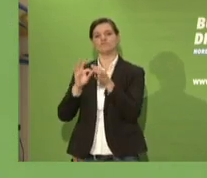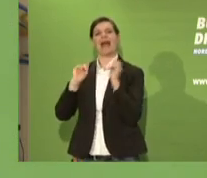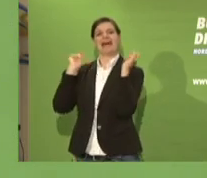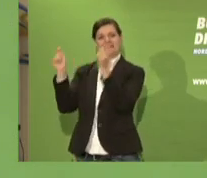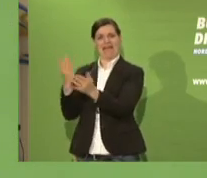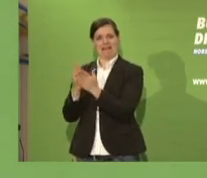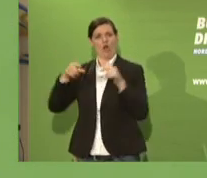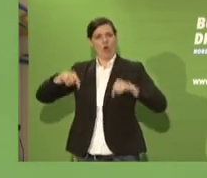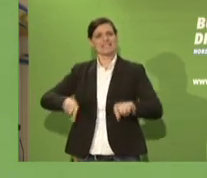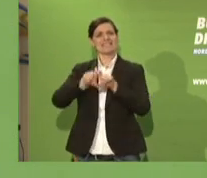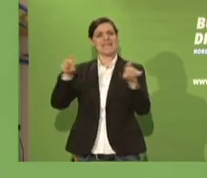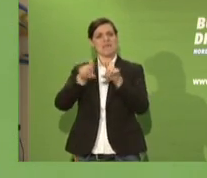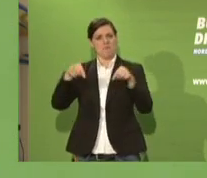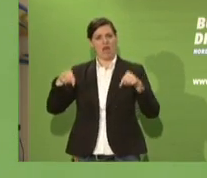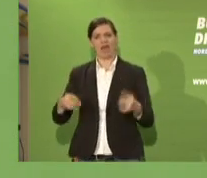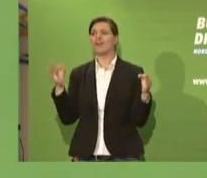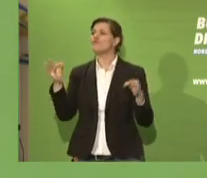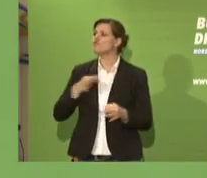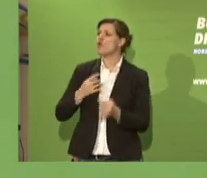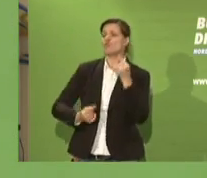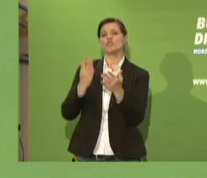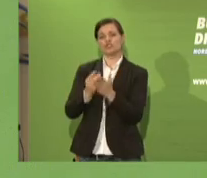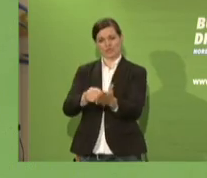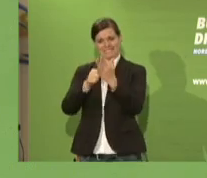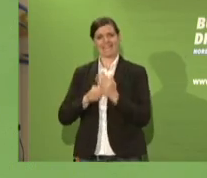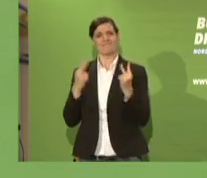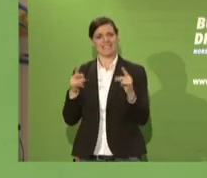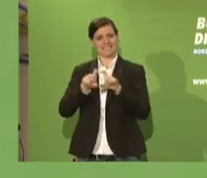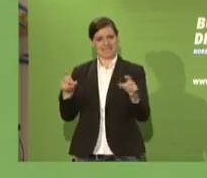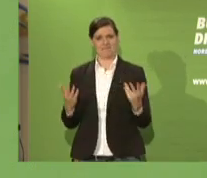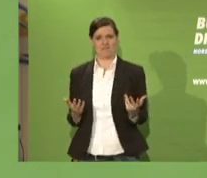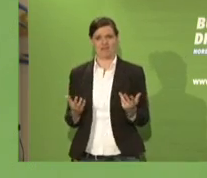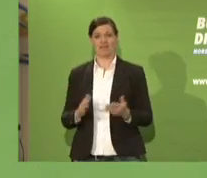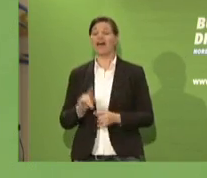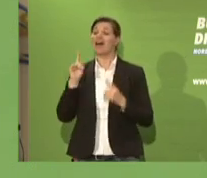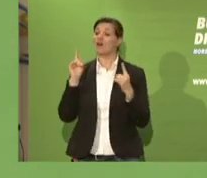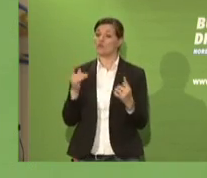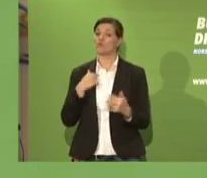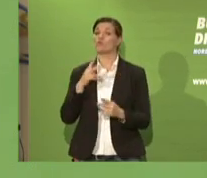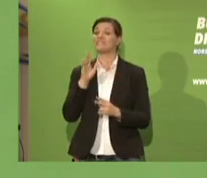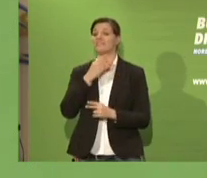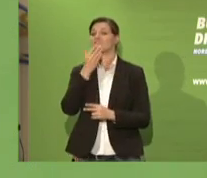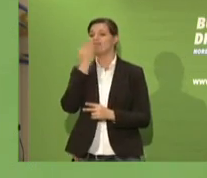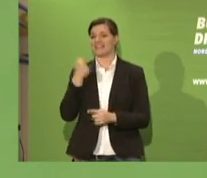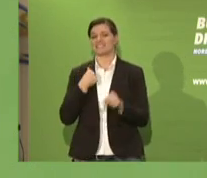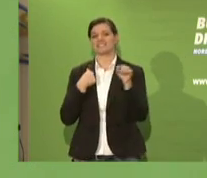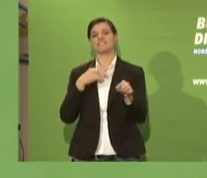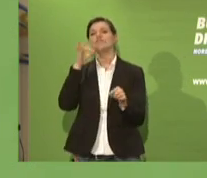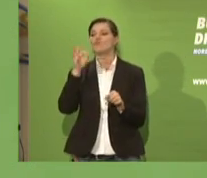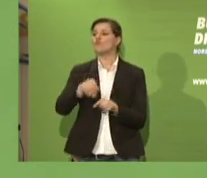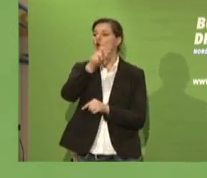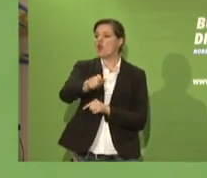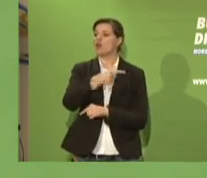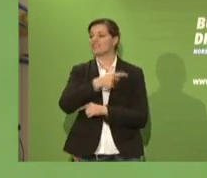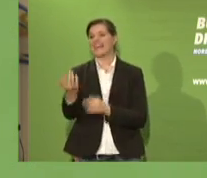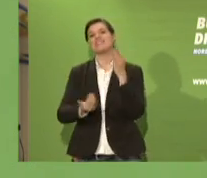die Relevanz für uns Grüne. Glückwunsch und vor allen Dingen an dieser Stelle lasst mich ganz besonders unseren Pionieren danken, unseren